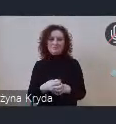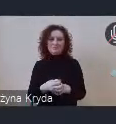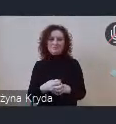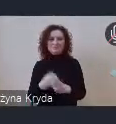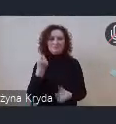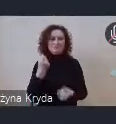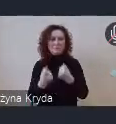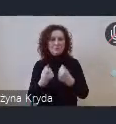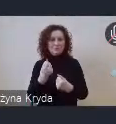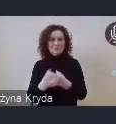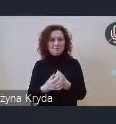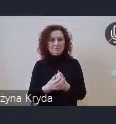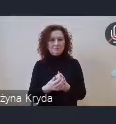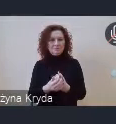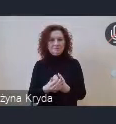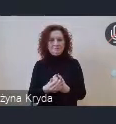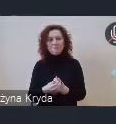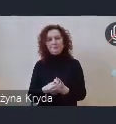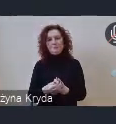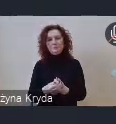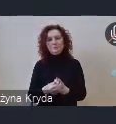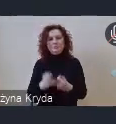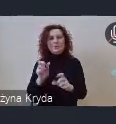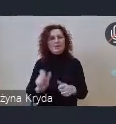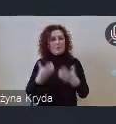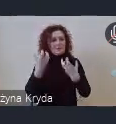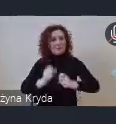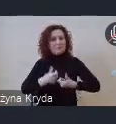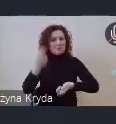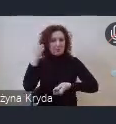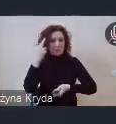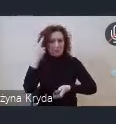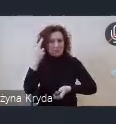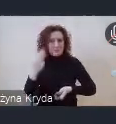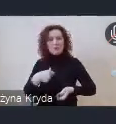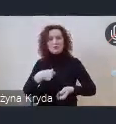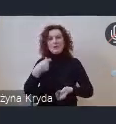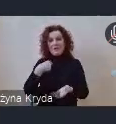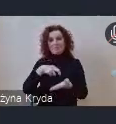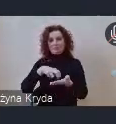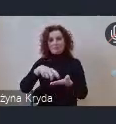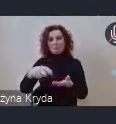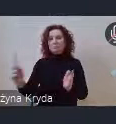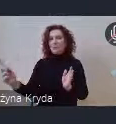słowo tylko tak chciałem wam uzmysłowić to że ja idę do urzędu po